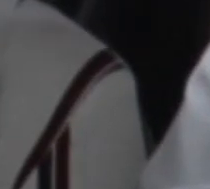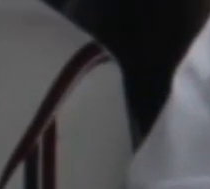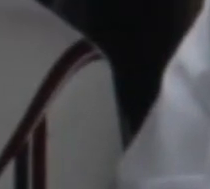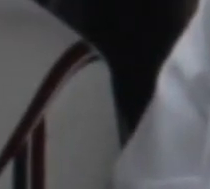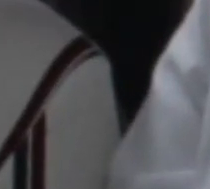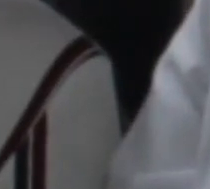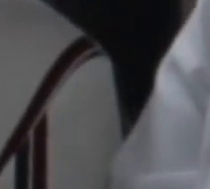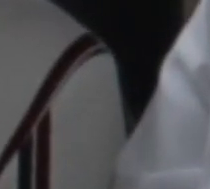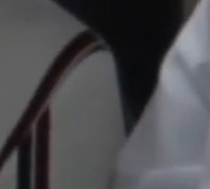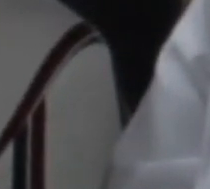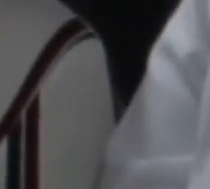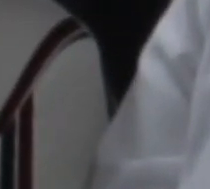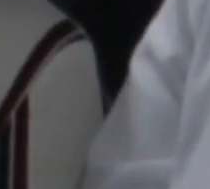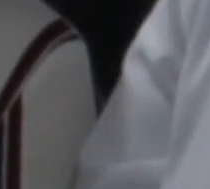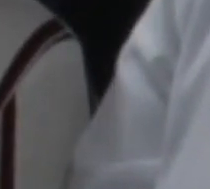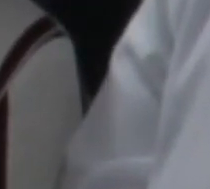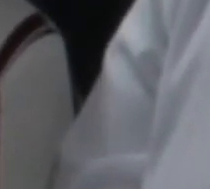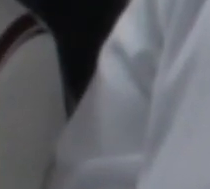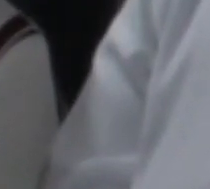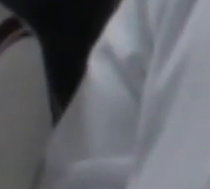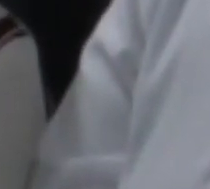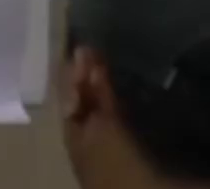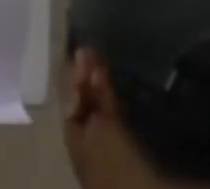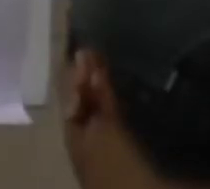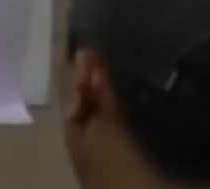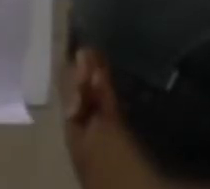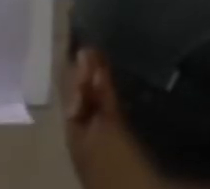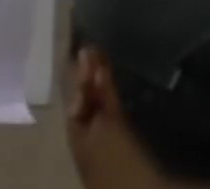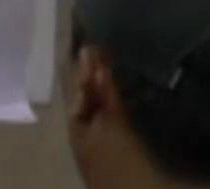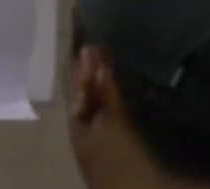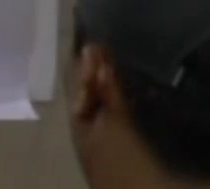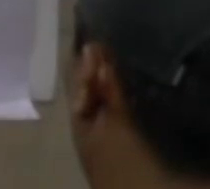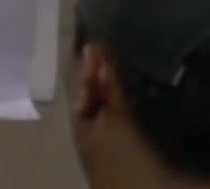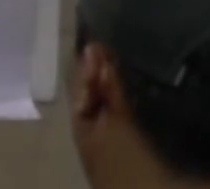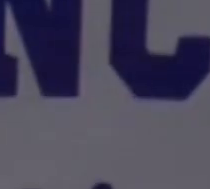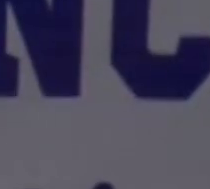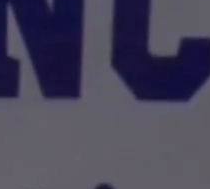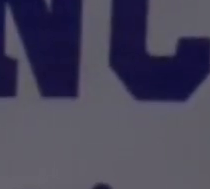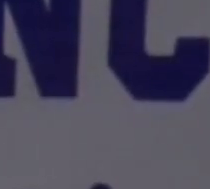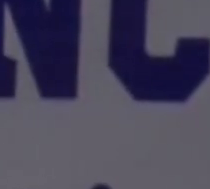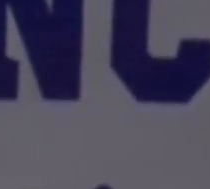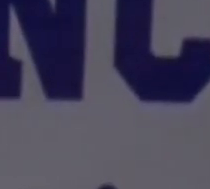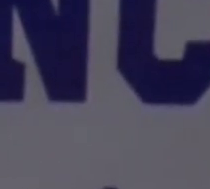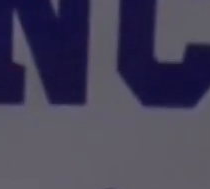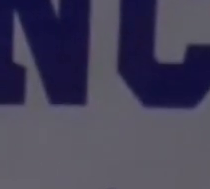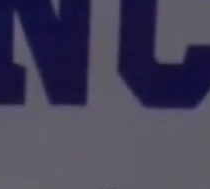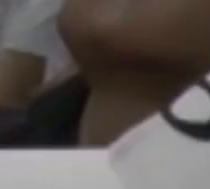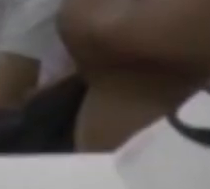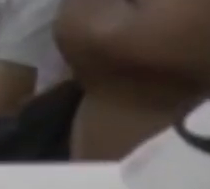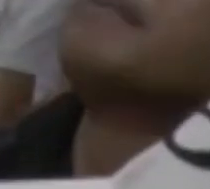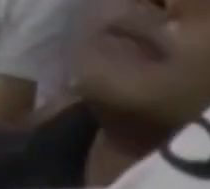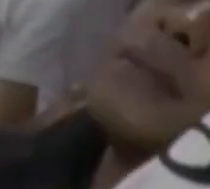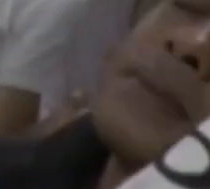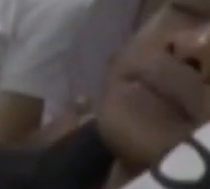membeli slot iklan melalui sistem top-up. Dengan ditutupnya aplikasi ini, mereka mengaku tidak dapat mengiklankan produk yang